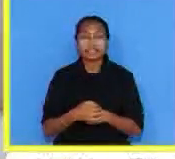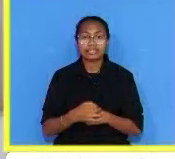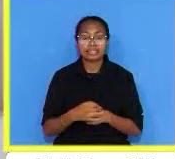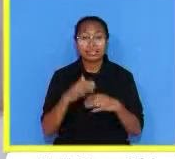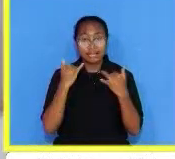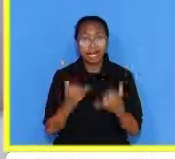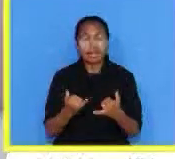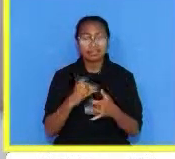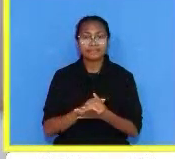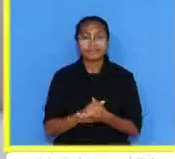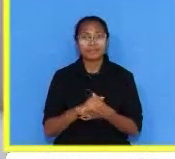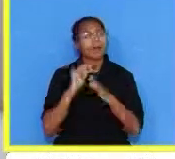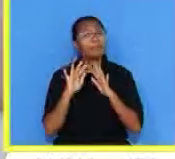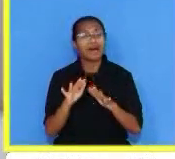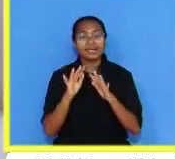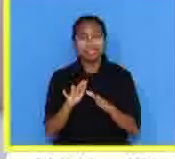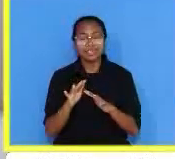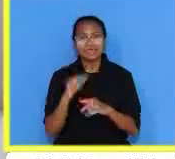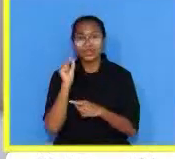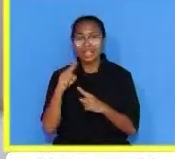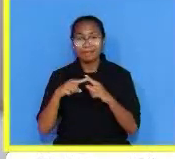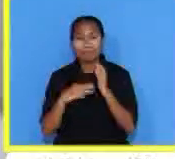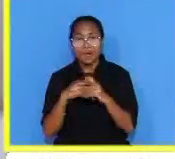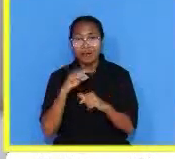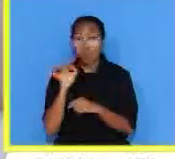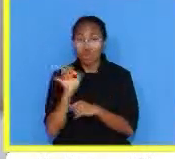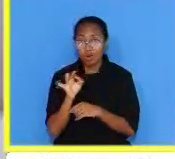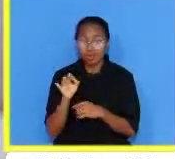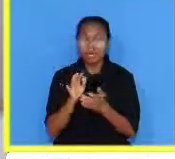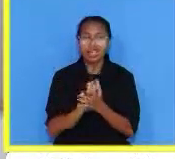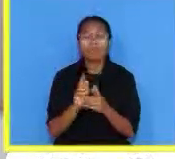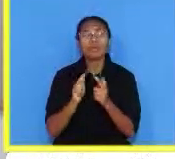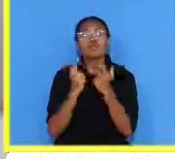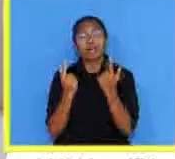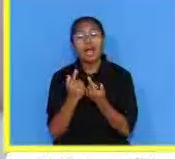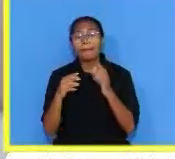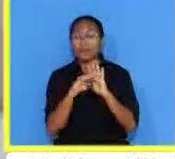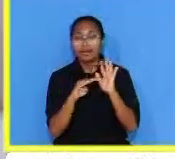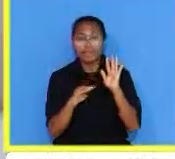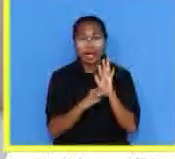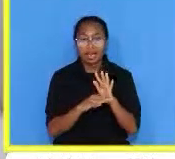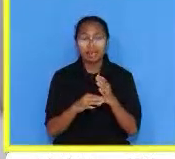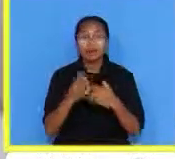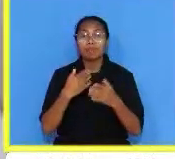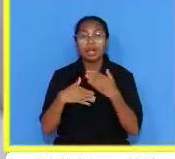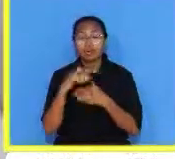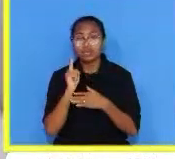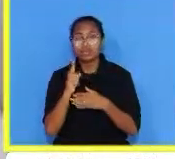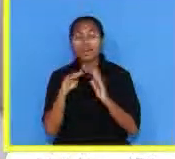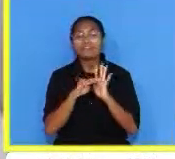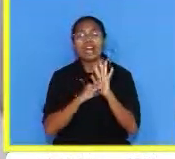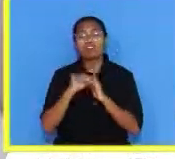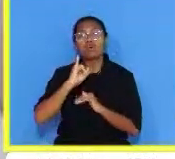saat ini banyak juga terutama yang di kota-kota yang membuka pendaftaran melalui pendaftaran